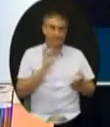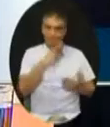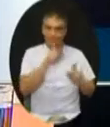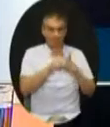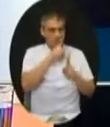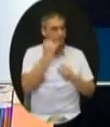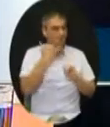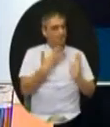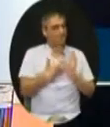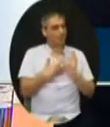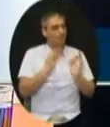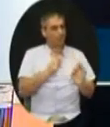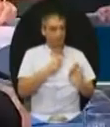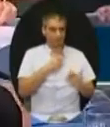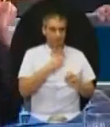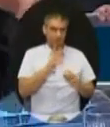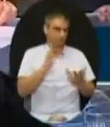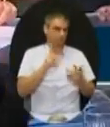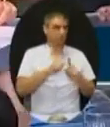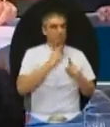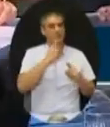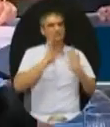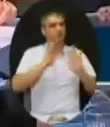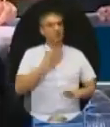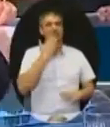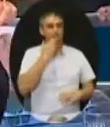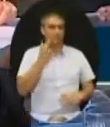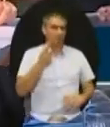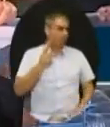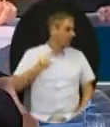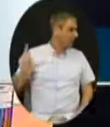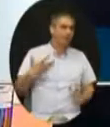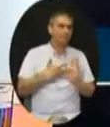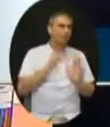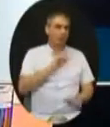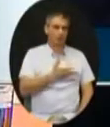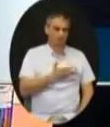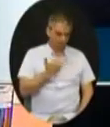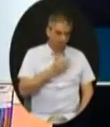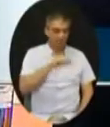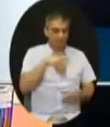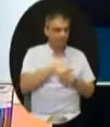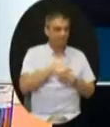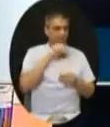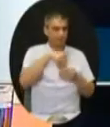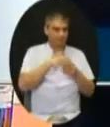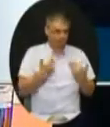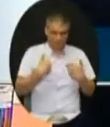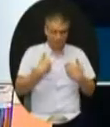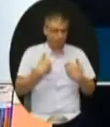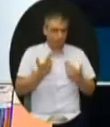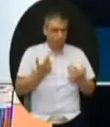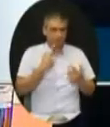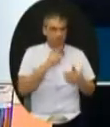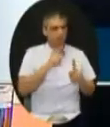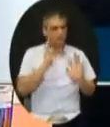כאלה שמביאים ביקורת עניינית מסווגים בתור שונאי ישראל ואוכרי ישראל, כל מיני ביקורת שנשמעת פה. כרגע, גם מפנים, גם מתוך הבית, גם אנחנו מסווגים